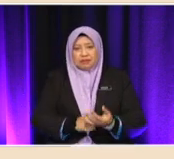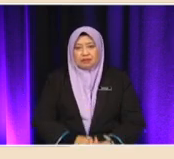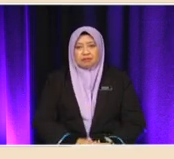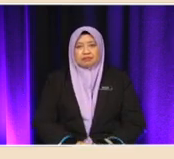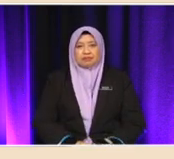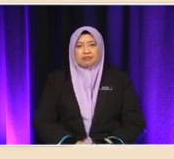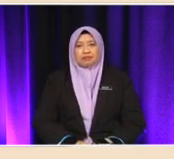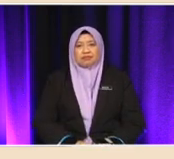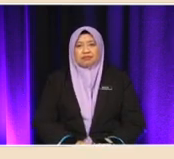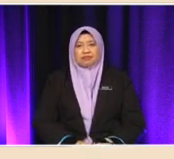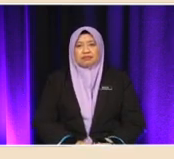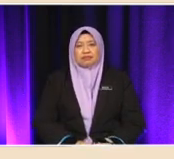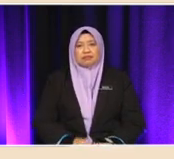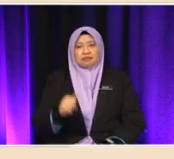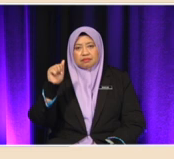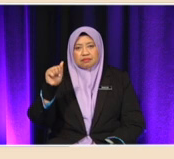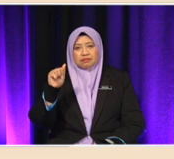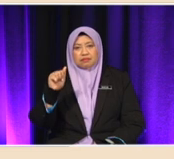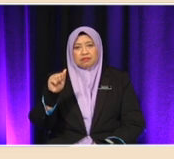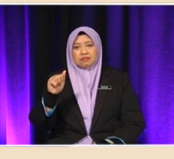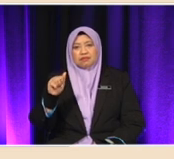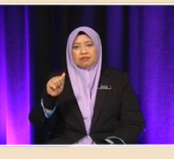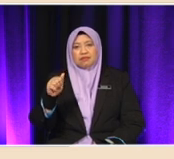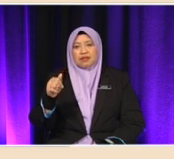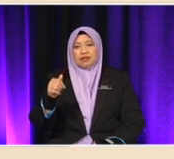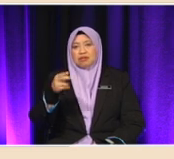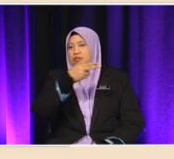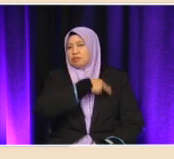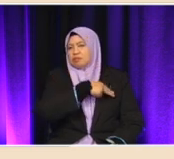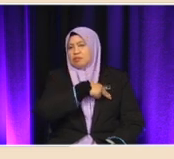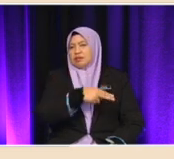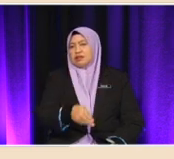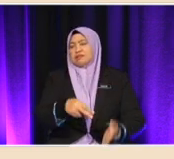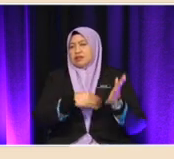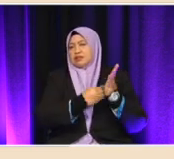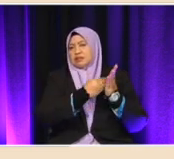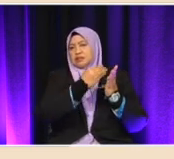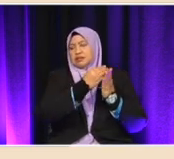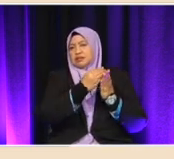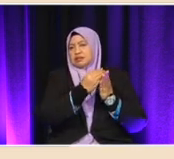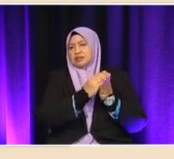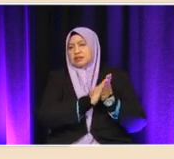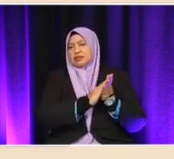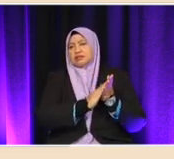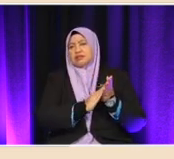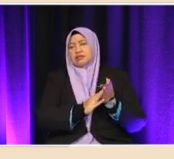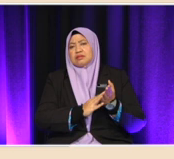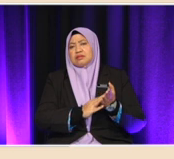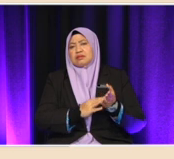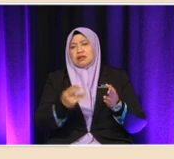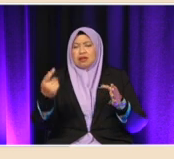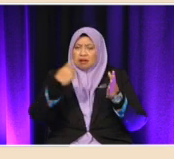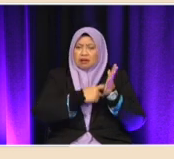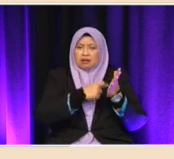oke eh upah buruh semakin meningkat Oke B harga barang tersebut meningkat